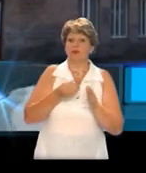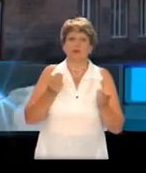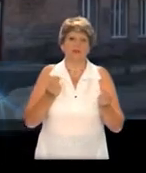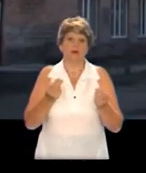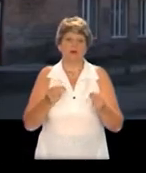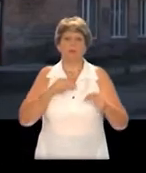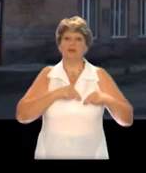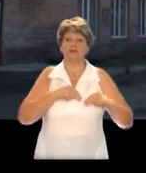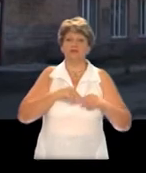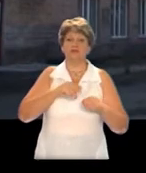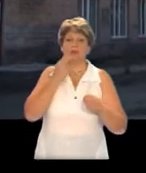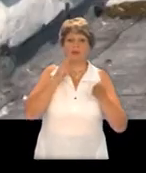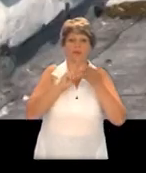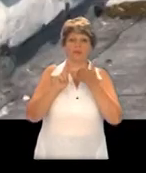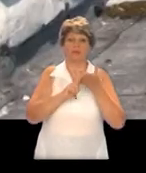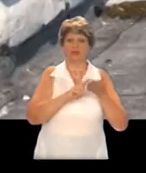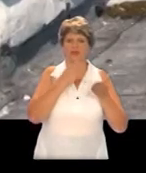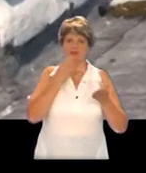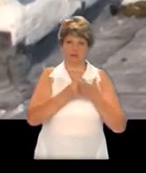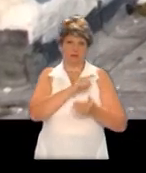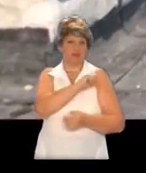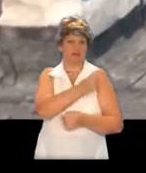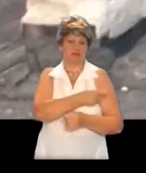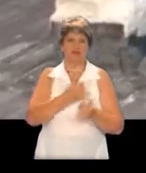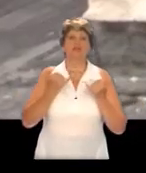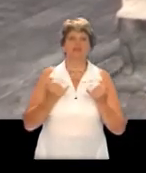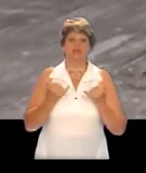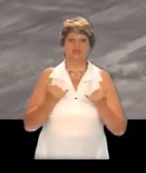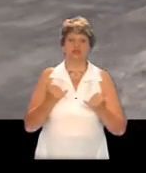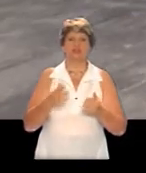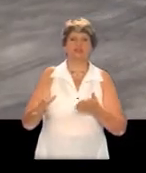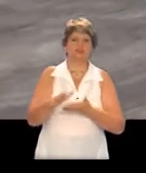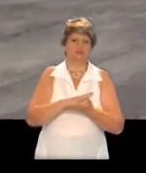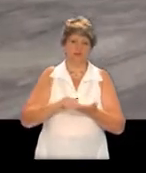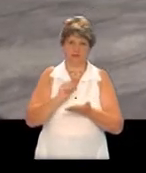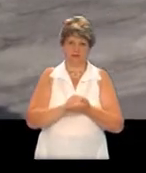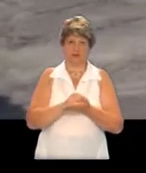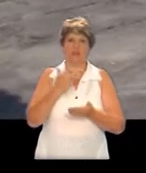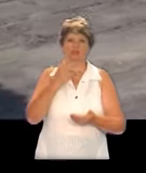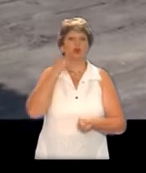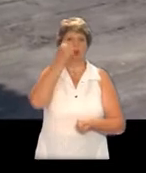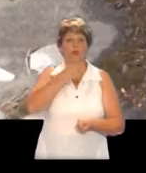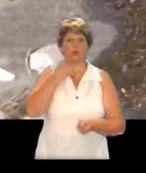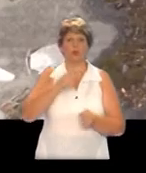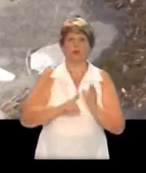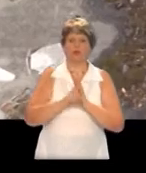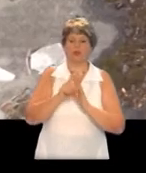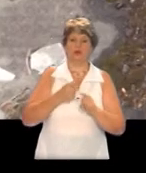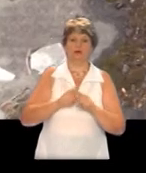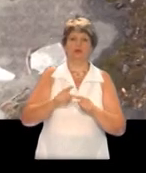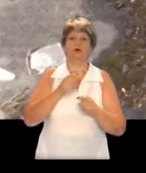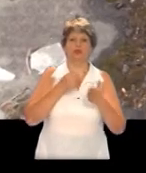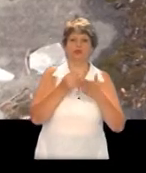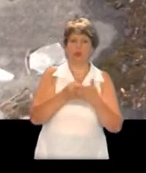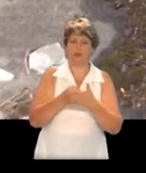працівники закладу латали дірки власними силами. Але ж за цей час покриття на покрівлі значно зіпсувалося. Вже 3 роки, як почали бити на сполох і